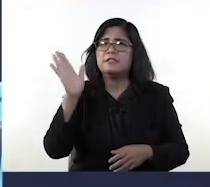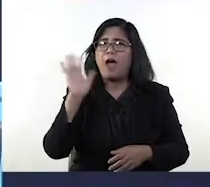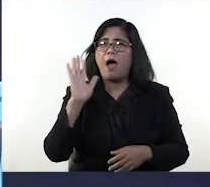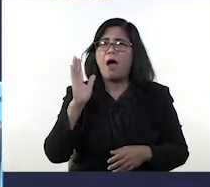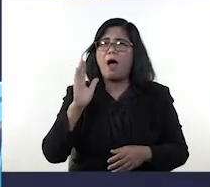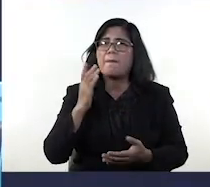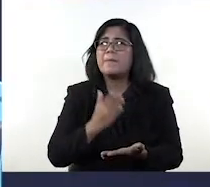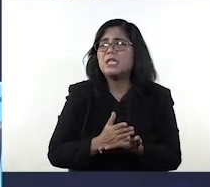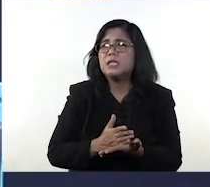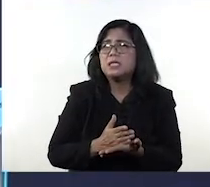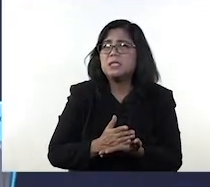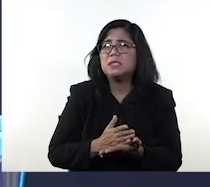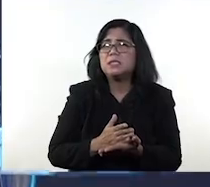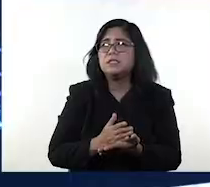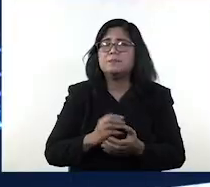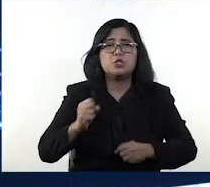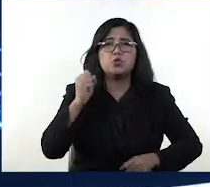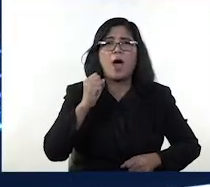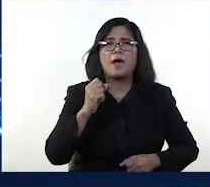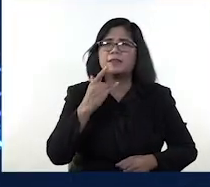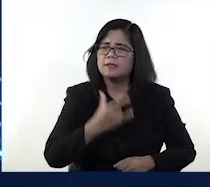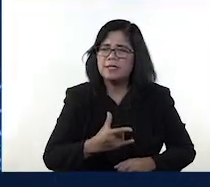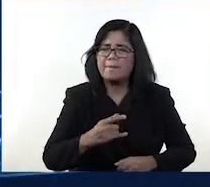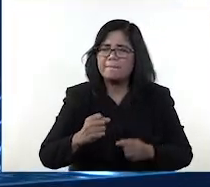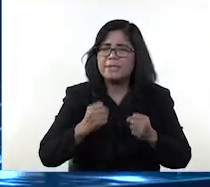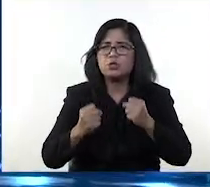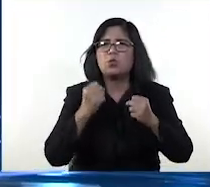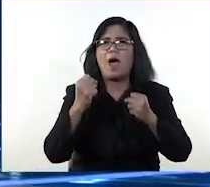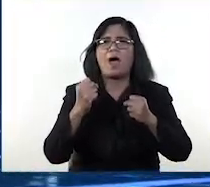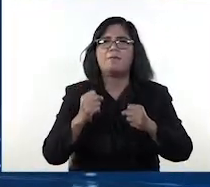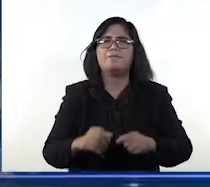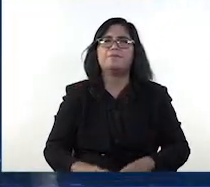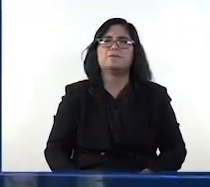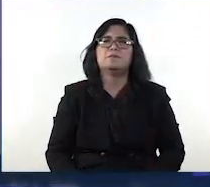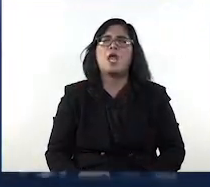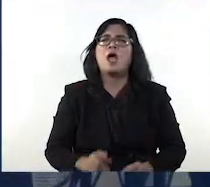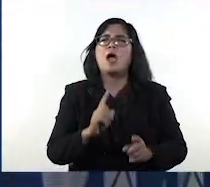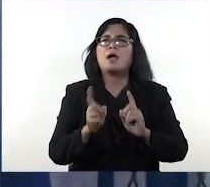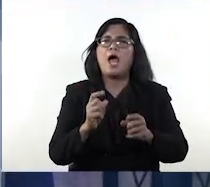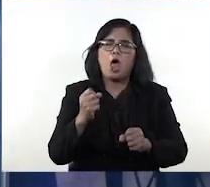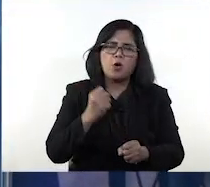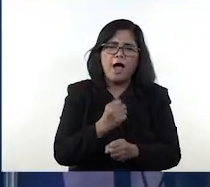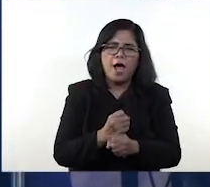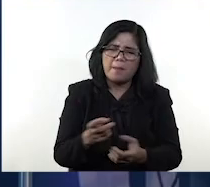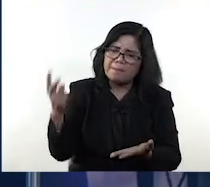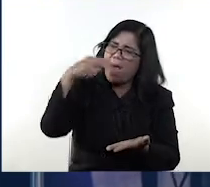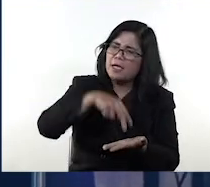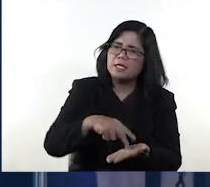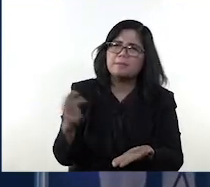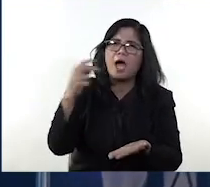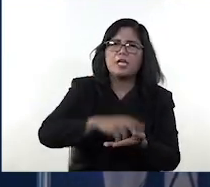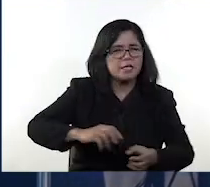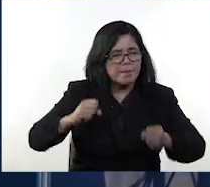belajar Rega galonnya Hai orang hebat dia menata dirinya tapi kalau gagal dan dia bangkit lagi dia berjuang lagi dan tidak